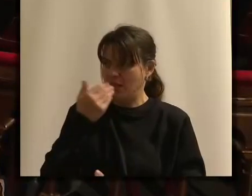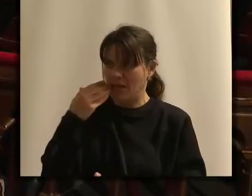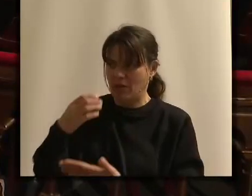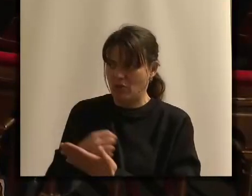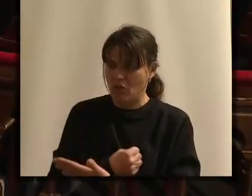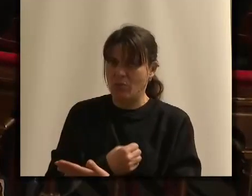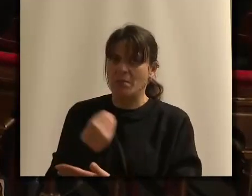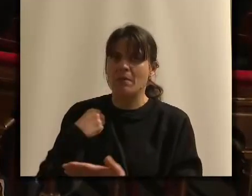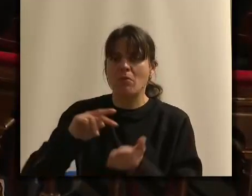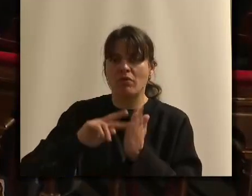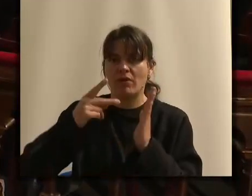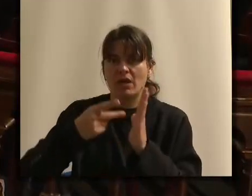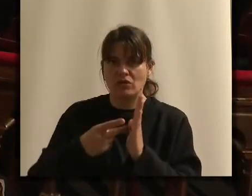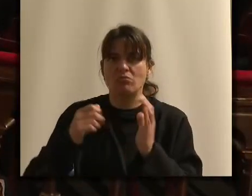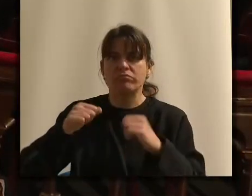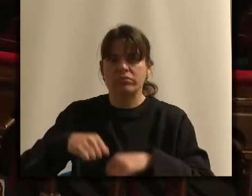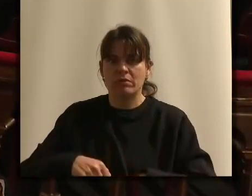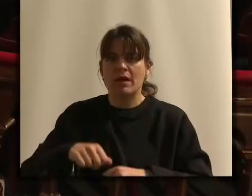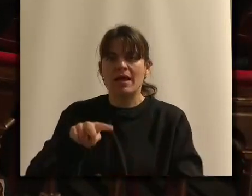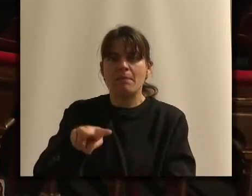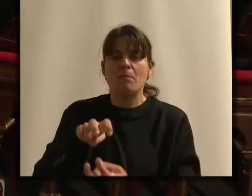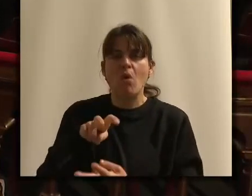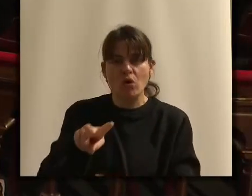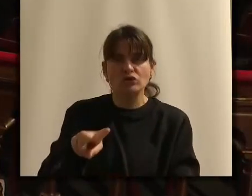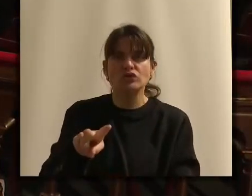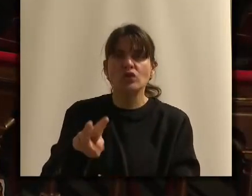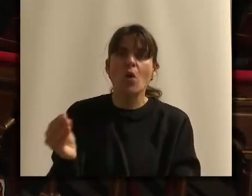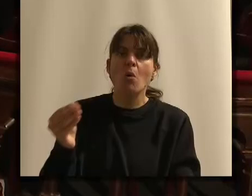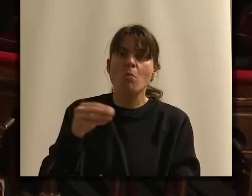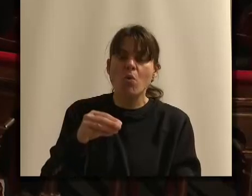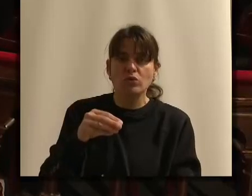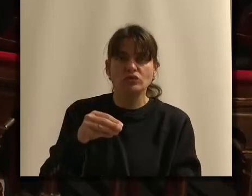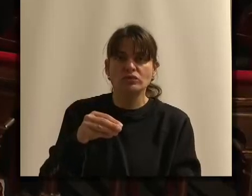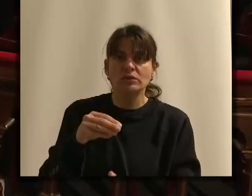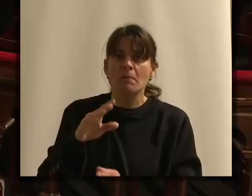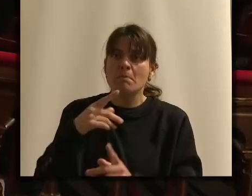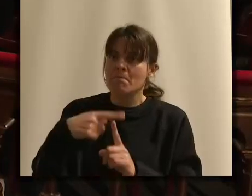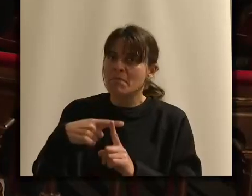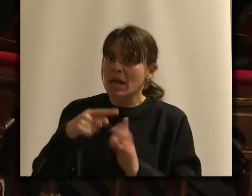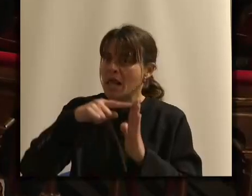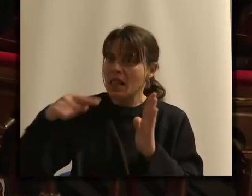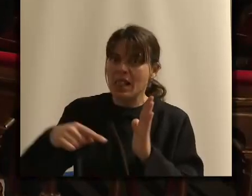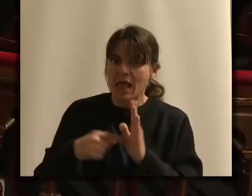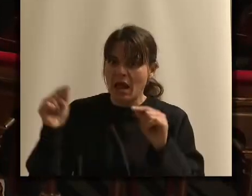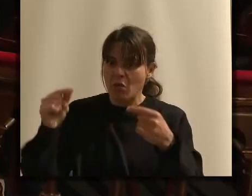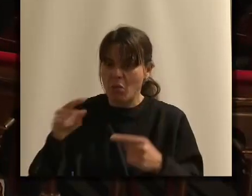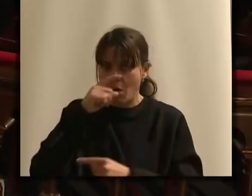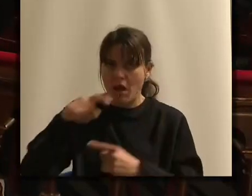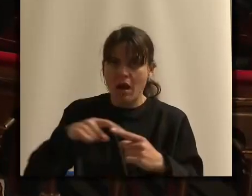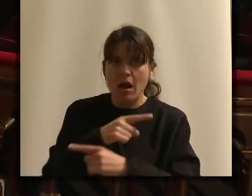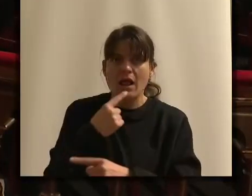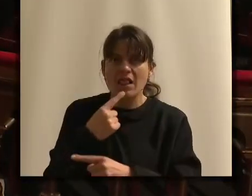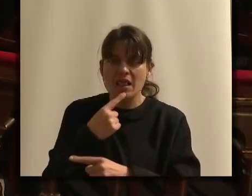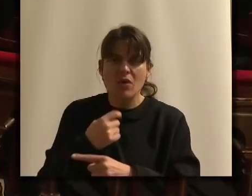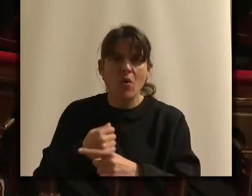a aprovació aquesta modificació de l'ordenança de l'impost de la plusvàlua perquè anualment doncs, la Llei General de Pressupostos aprova uns